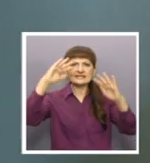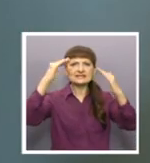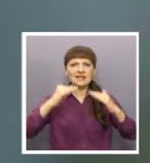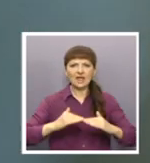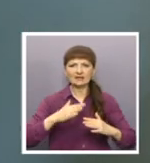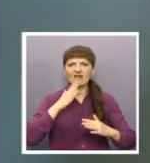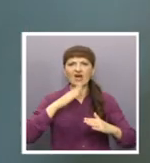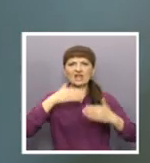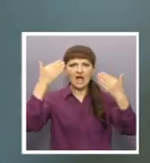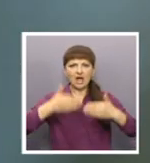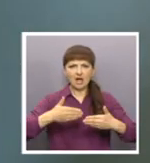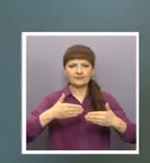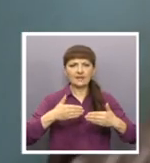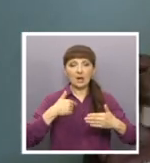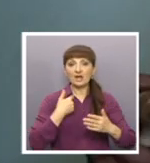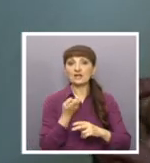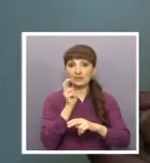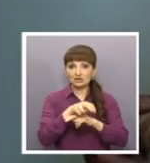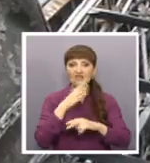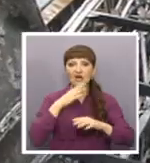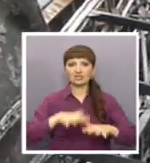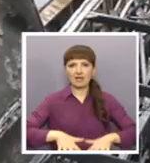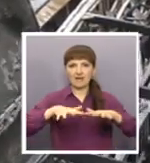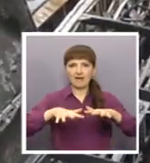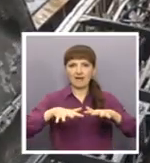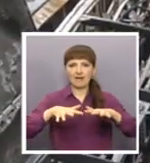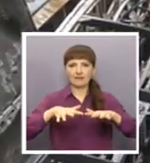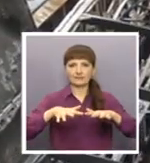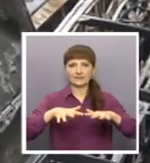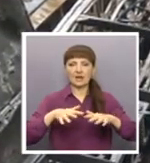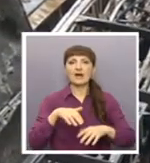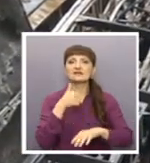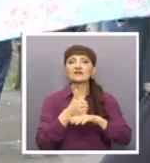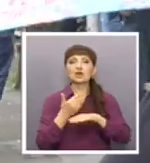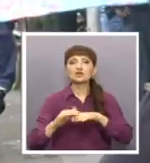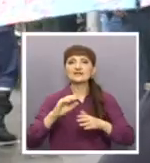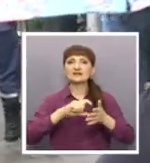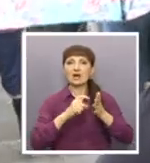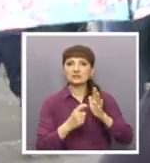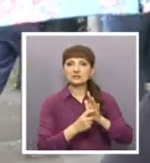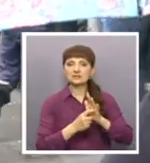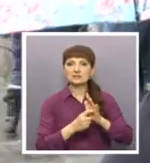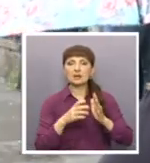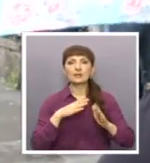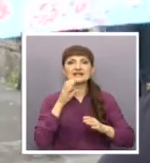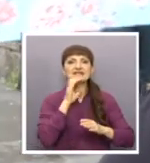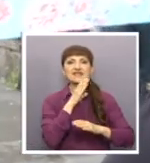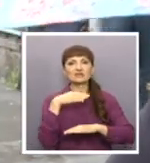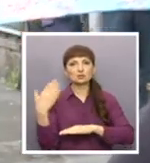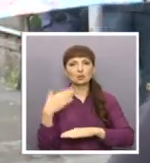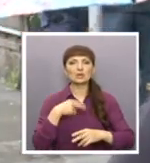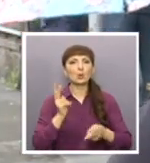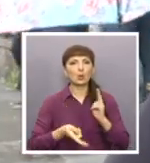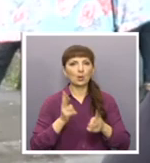абсолютно залито. Мы когда сюда пришли, у нас вот столько вот воды было по щиколотку. Основная часть квартиры была на северную сторону. Там у нас